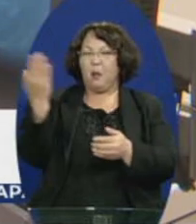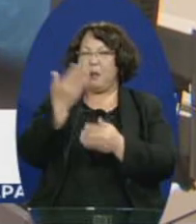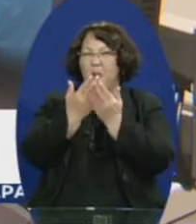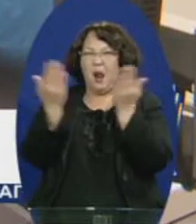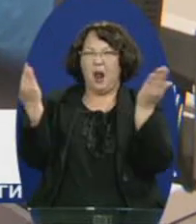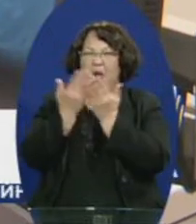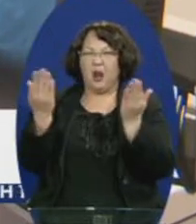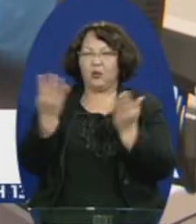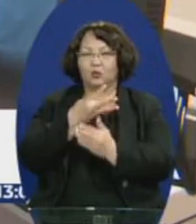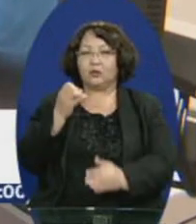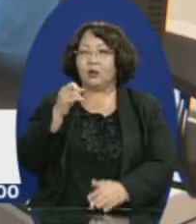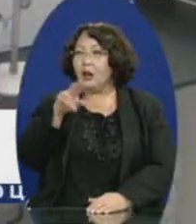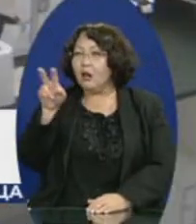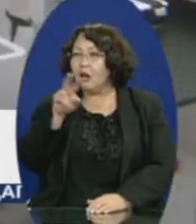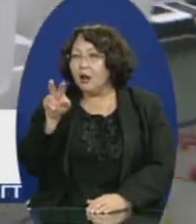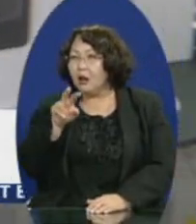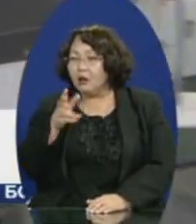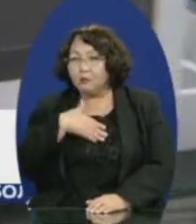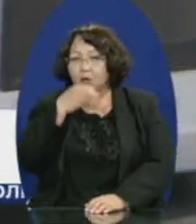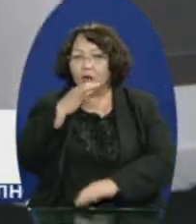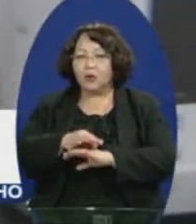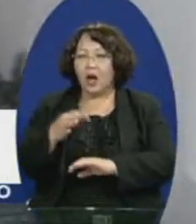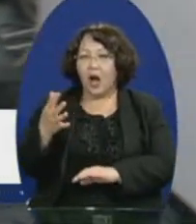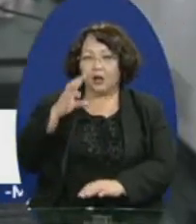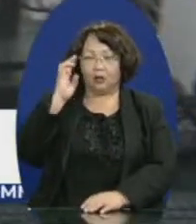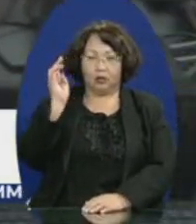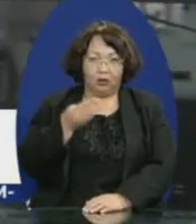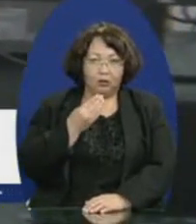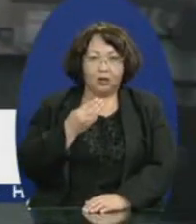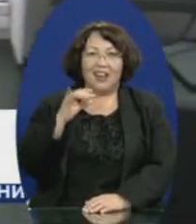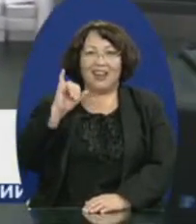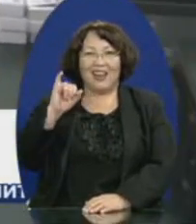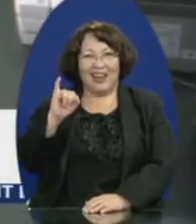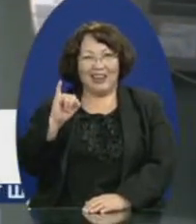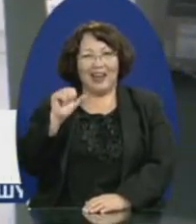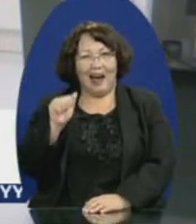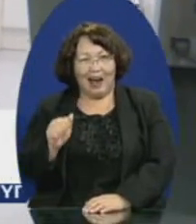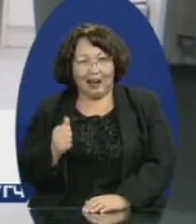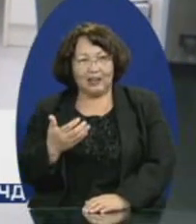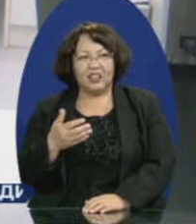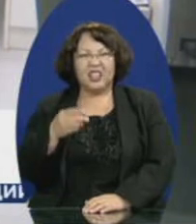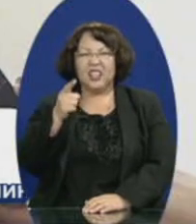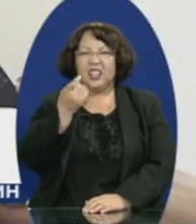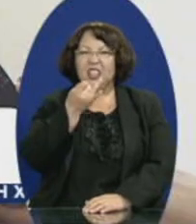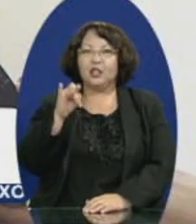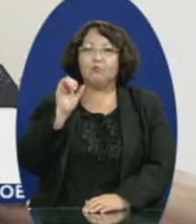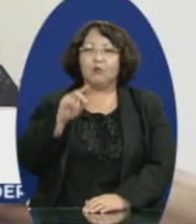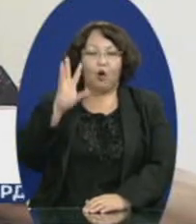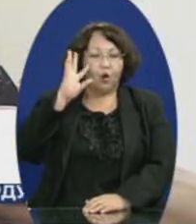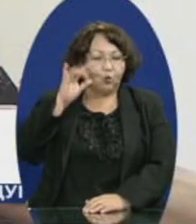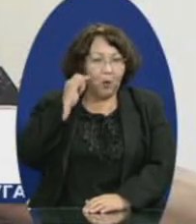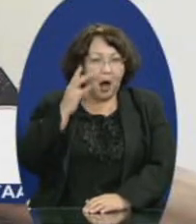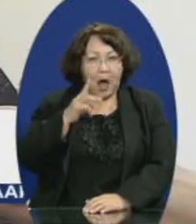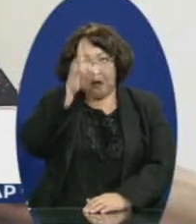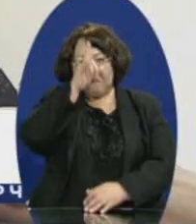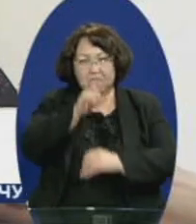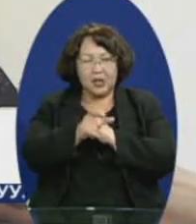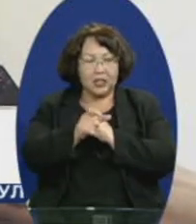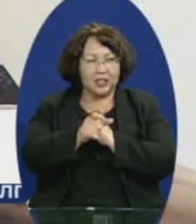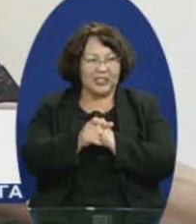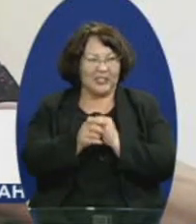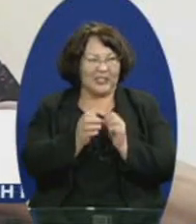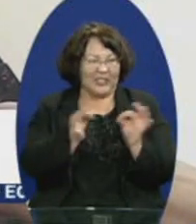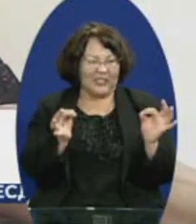одоо ололт болж байгаа хиймэл оюун ухаан. Дээрээс нь эмч нарын дүнэлт гэж нийлээд юм хоссон байдлаар хамгийн богино хугацаанд хамгийн